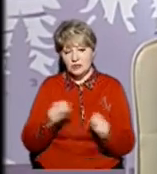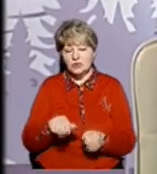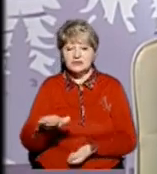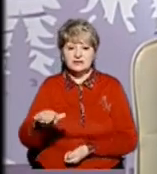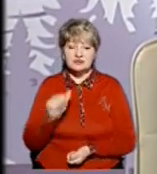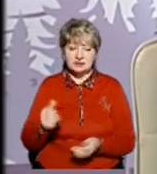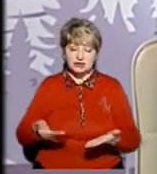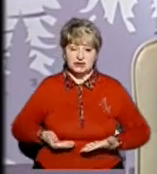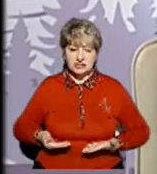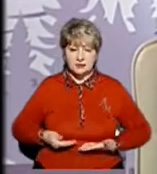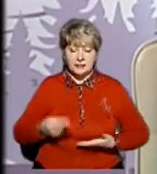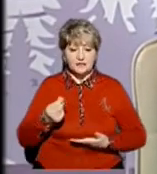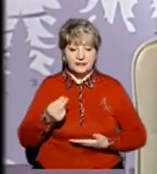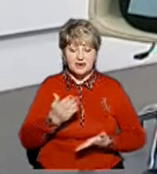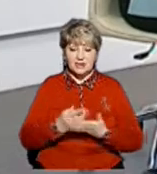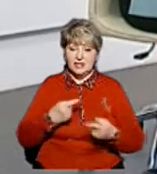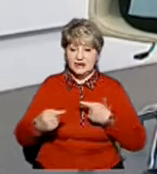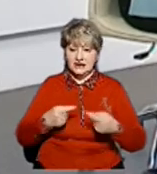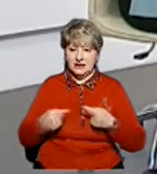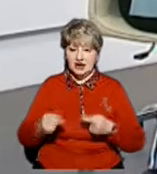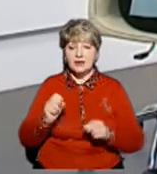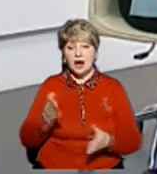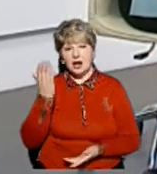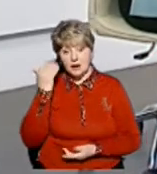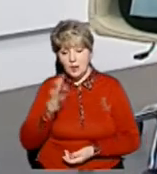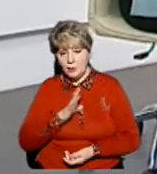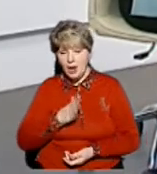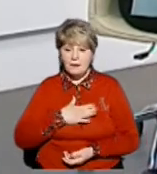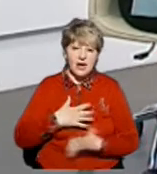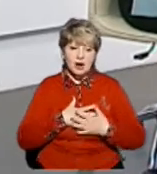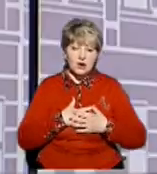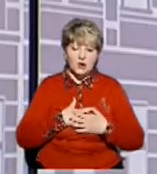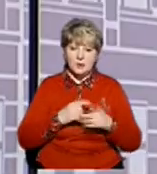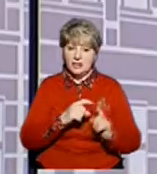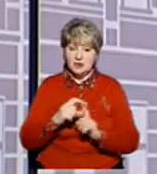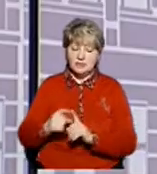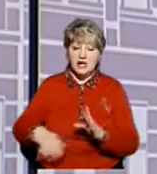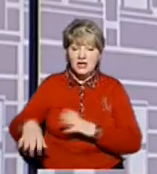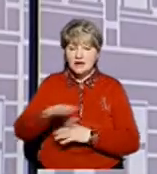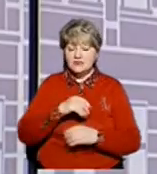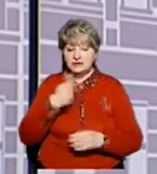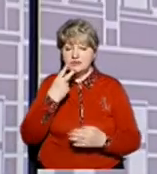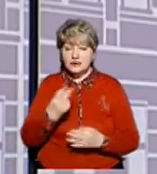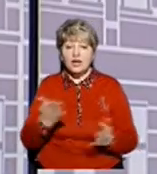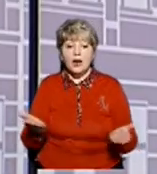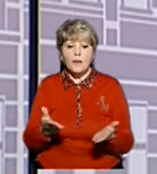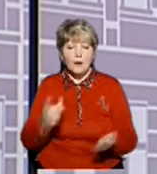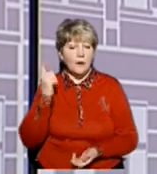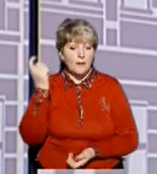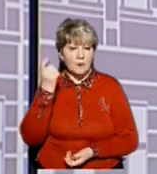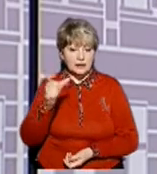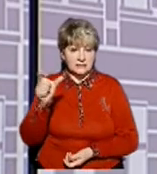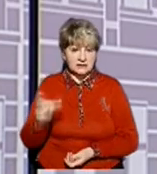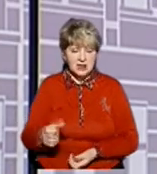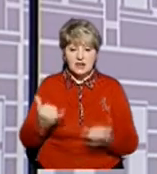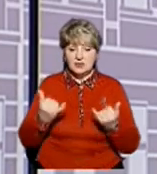зараз? Ціни є різні, як і раніше були, і моя улюблена фраза «все залежить від адекватності власника». На сьогоднішній день